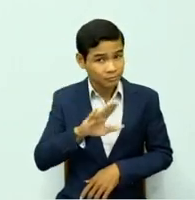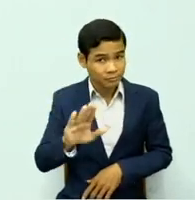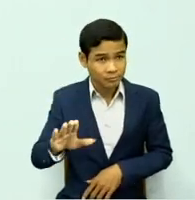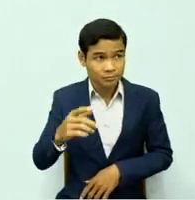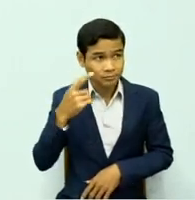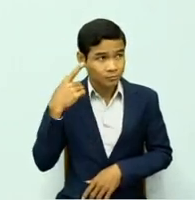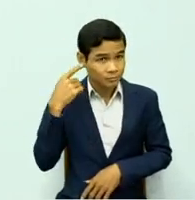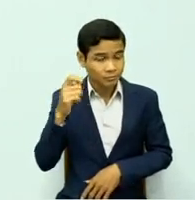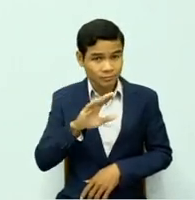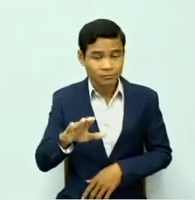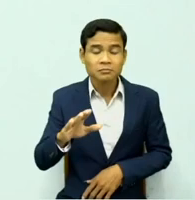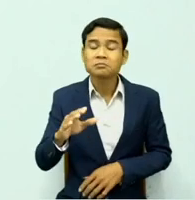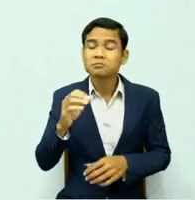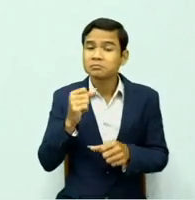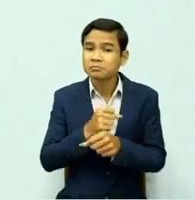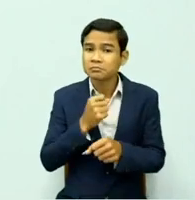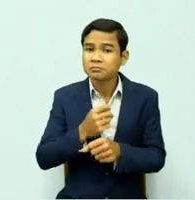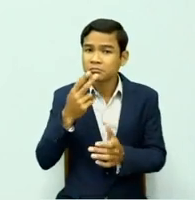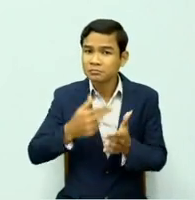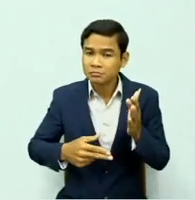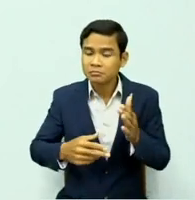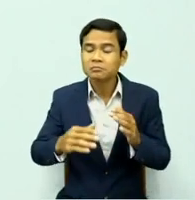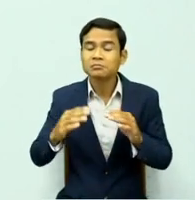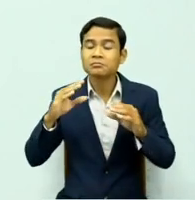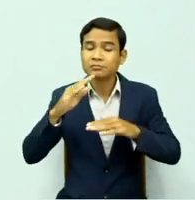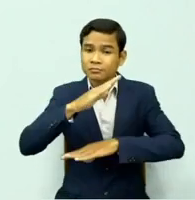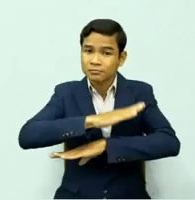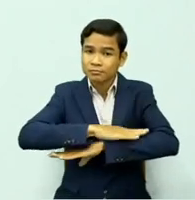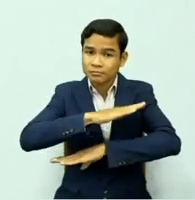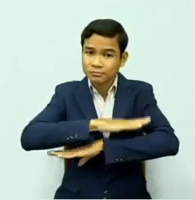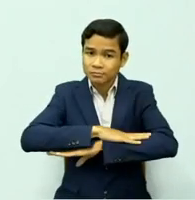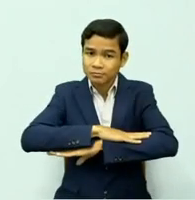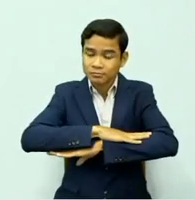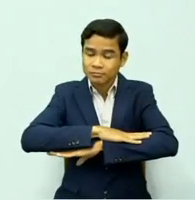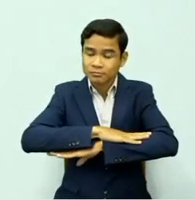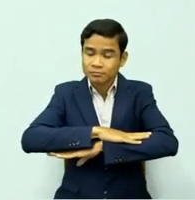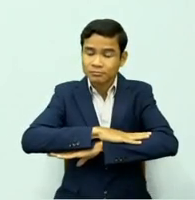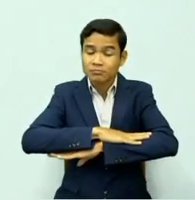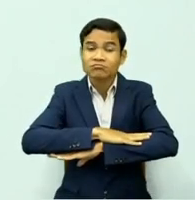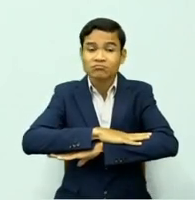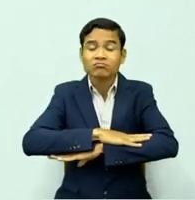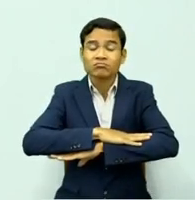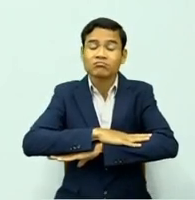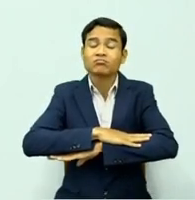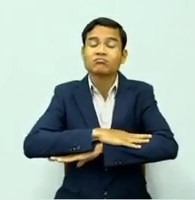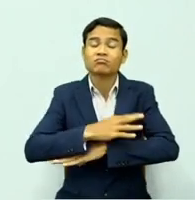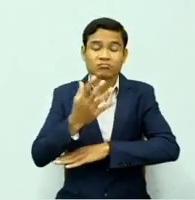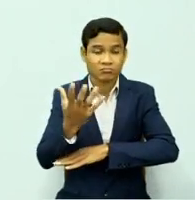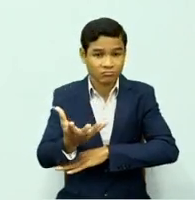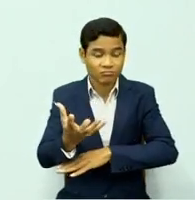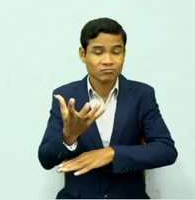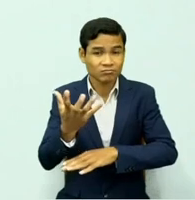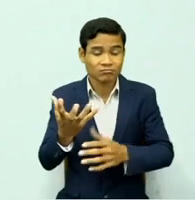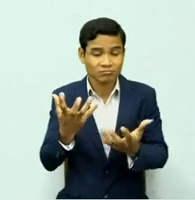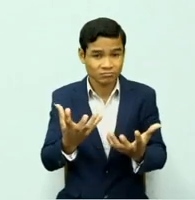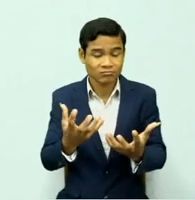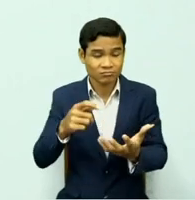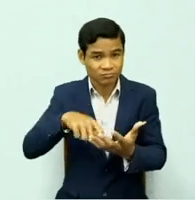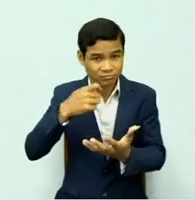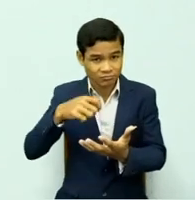ចហ៎កូនគាត់តែងធ្វើអីលើតុយើងចាគាត់តែងតែរើចានយកទៅលាងទុកដាក់មែន